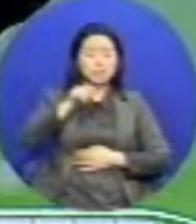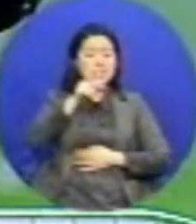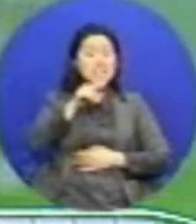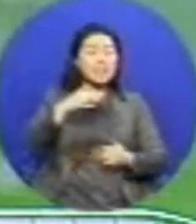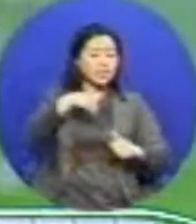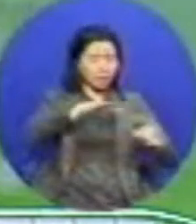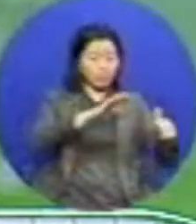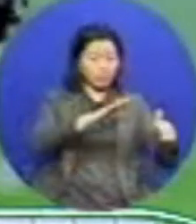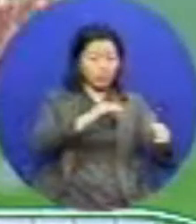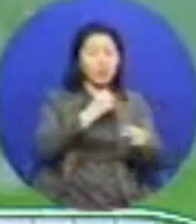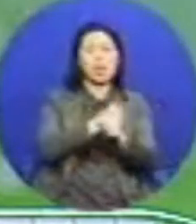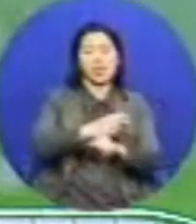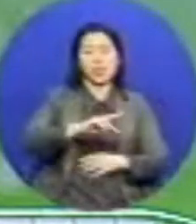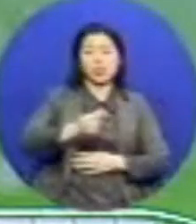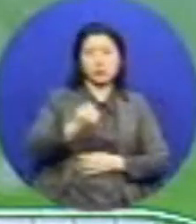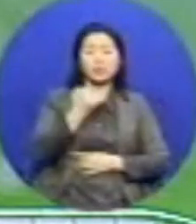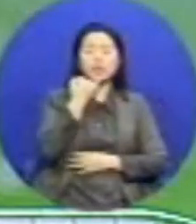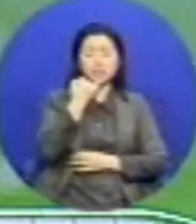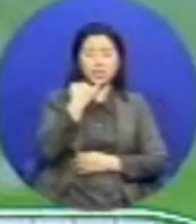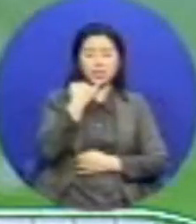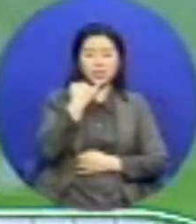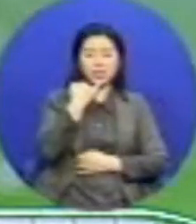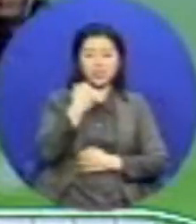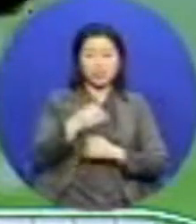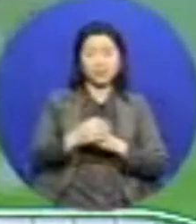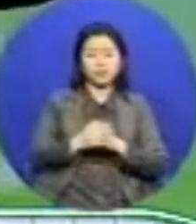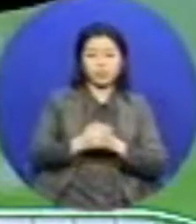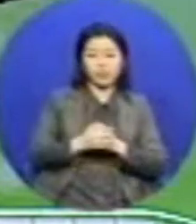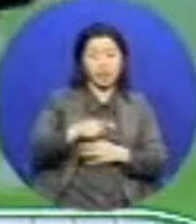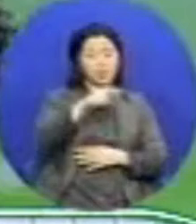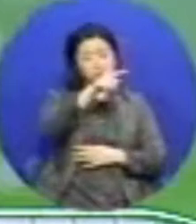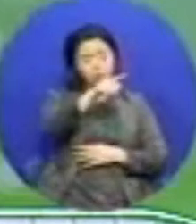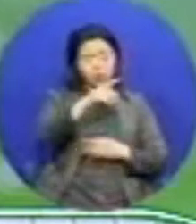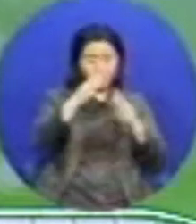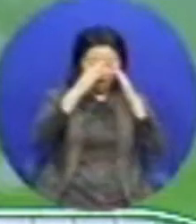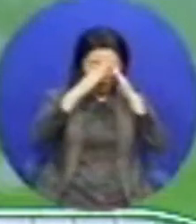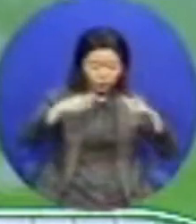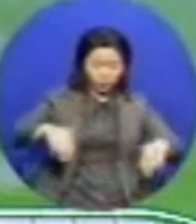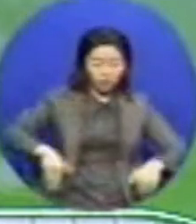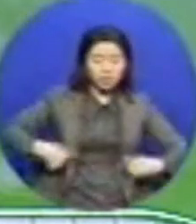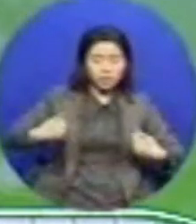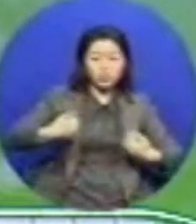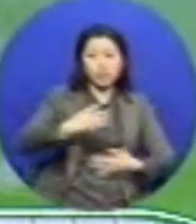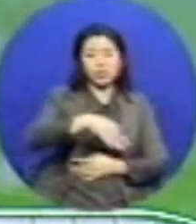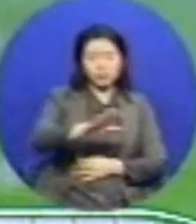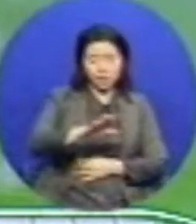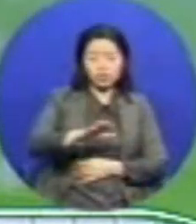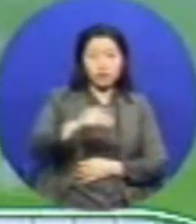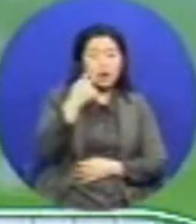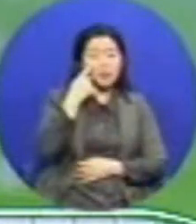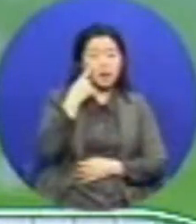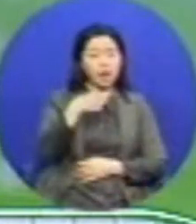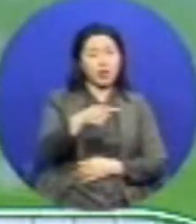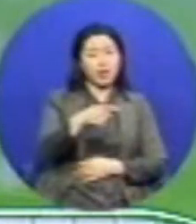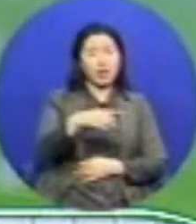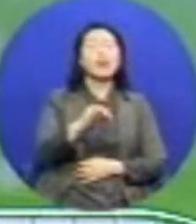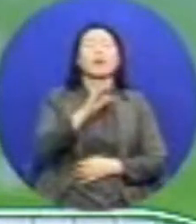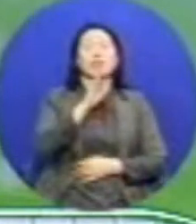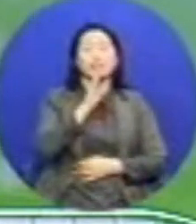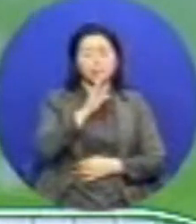근처면 교인들이 많이 따라 올 테니까 져 전라도 나 이런데 가서 하라 그래서 할 수 있을 것 같아요